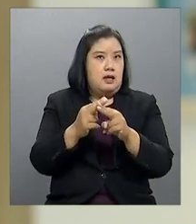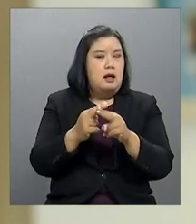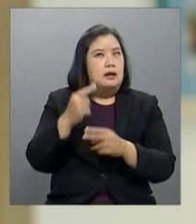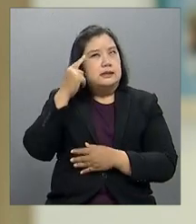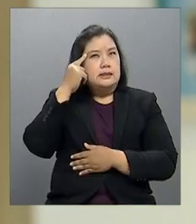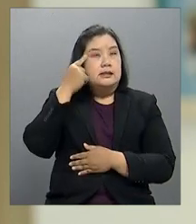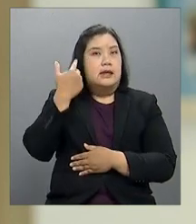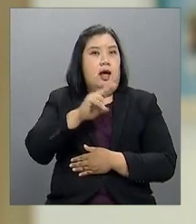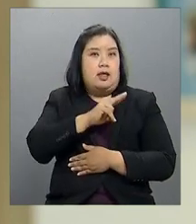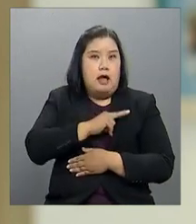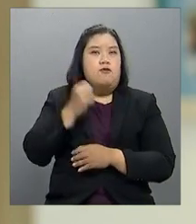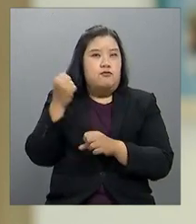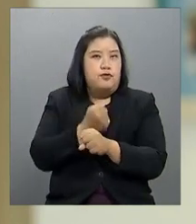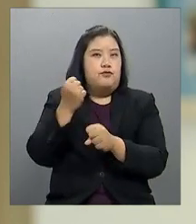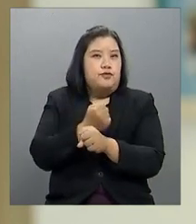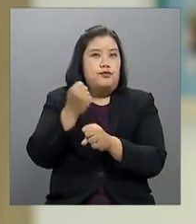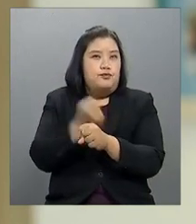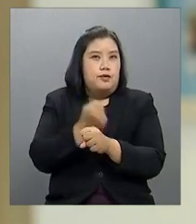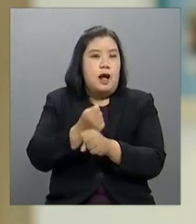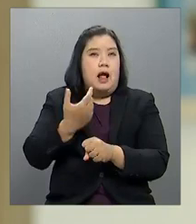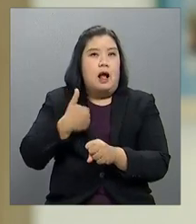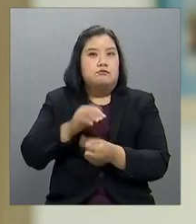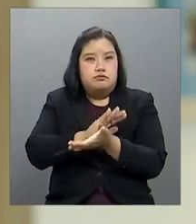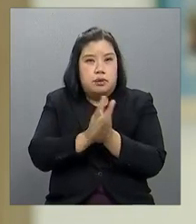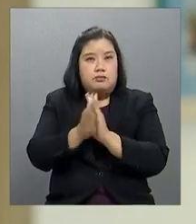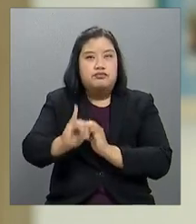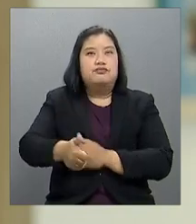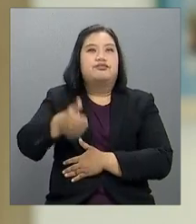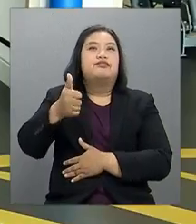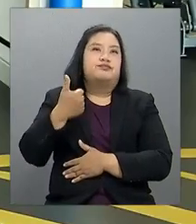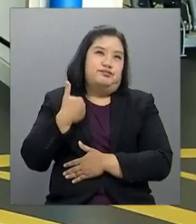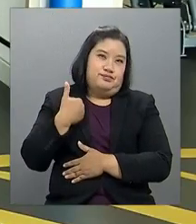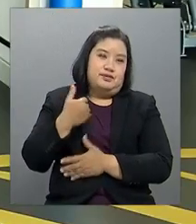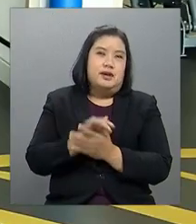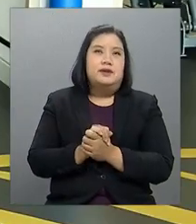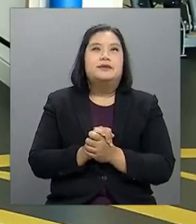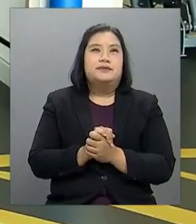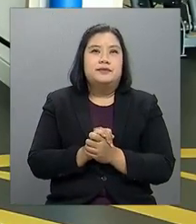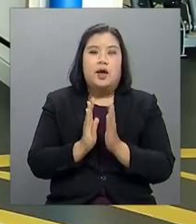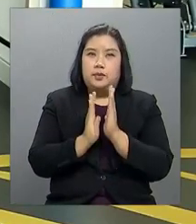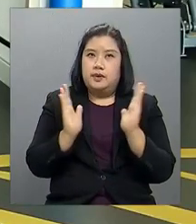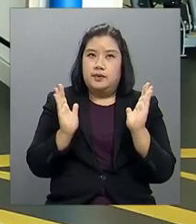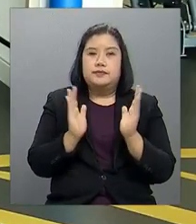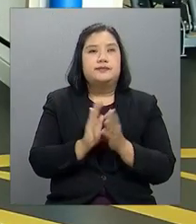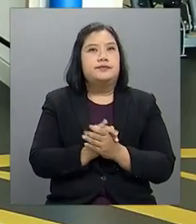ติแล้วก็ฝึกนะคะเพื่อฟื้นฟูร่างกายตัวเองด้วยนะคะวันนี้ขอบคุณคำแนะนำดีๆจากคุณส้มมากเลยค่ะขอบคุณค่ะ